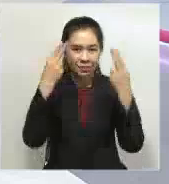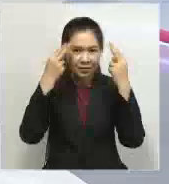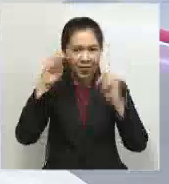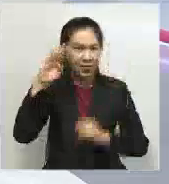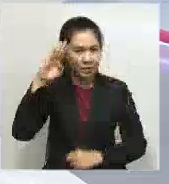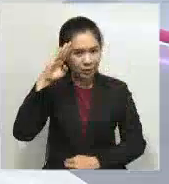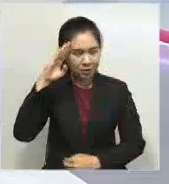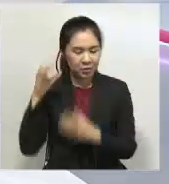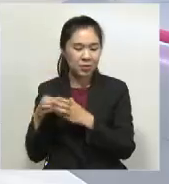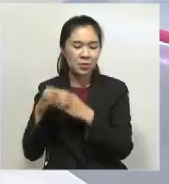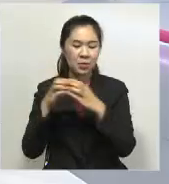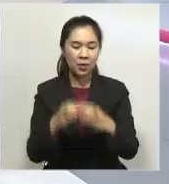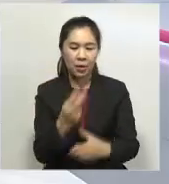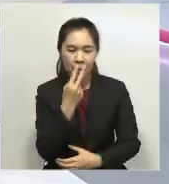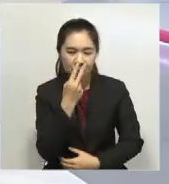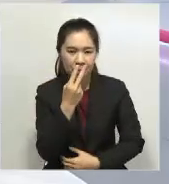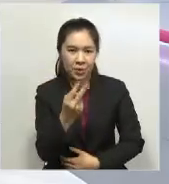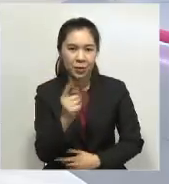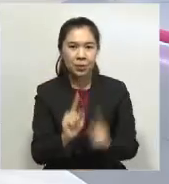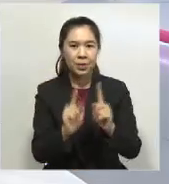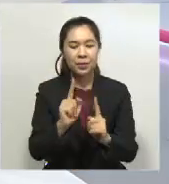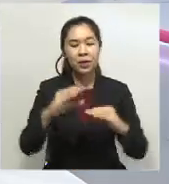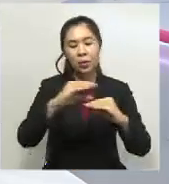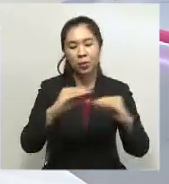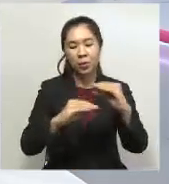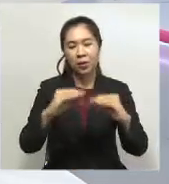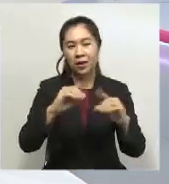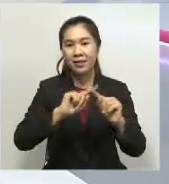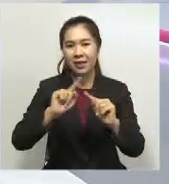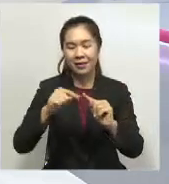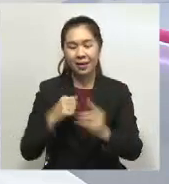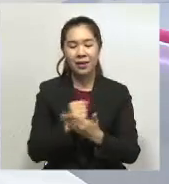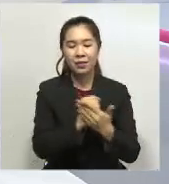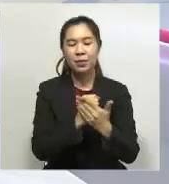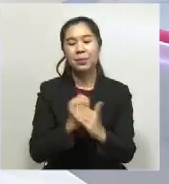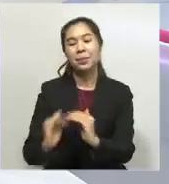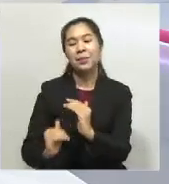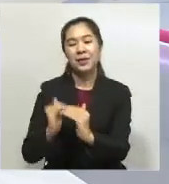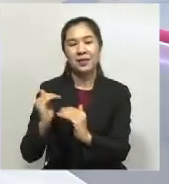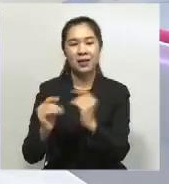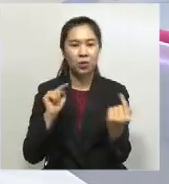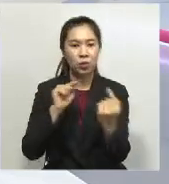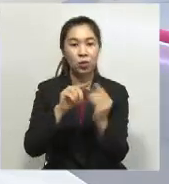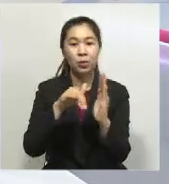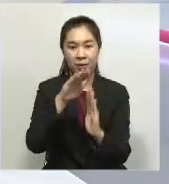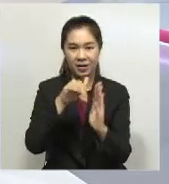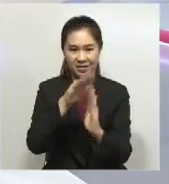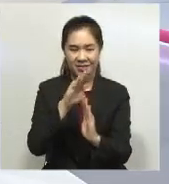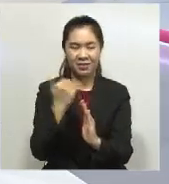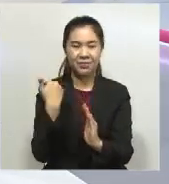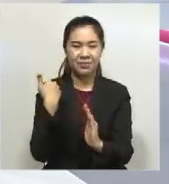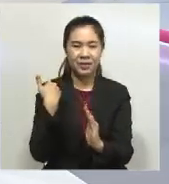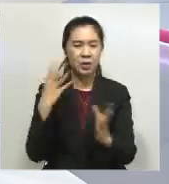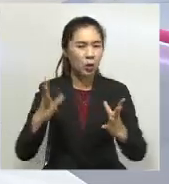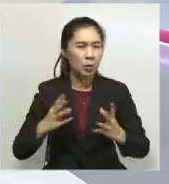ท่านนายกลงพื้นที่ไปติดตามความก้าวหน้าของโครงการต่างๆนะคะให้พัฒนาตามความเหมาะสมของพื้นที่ภาคเหนือตอนล่าง2นะคะ